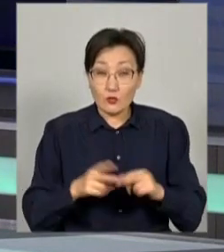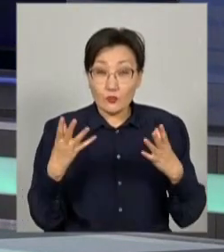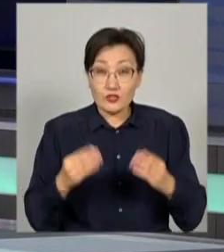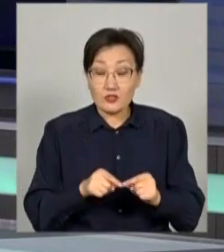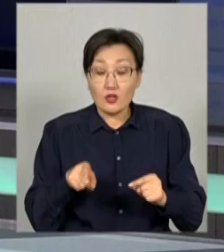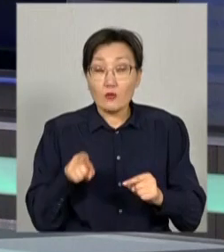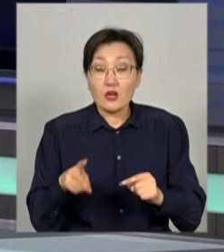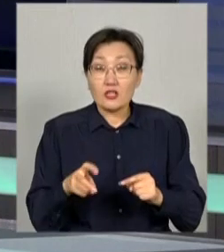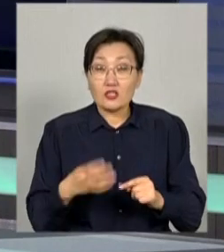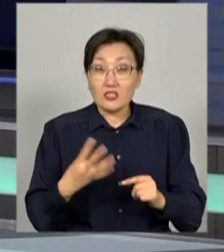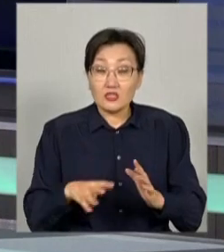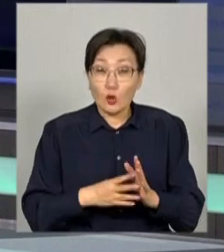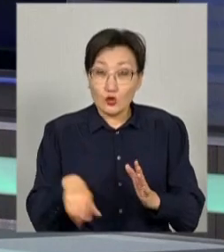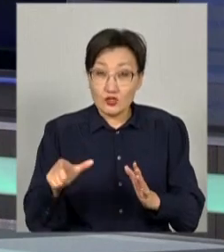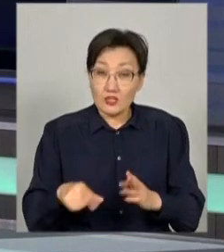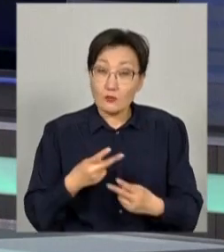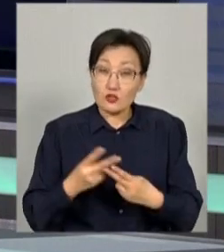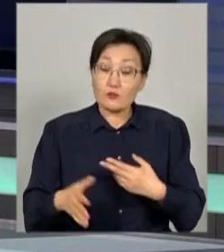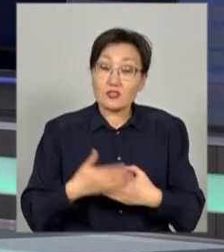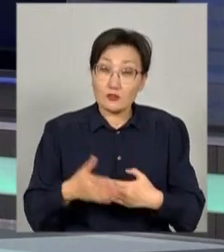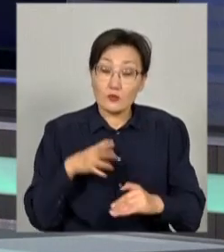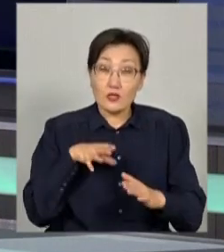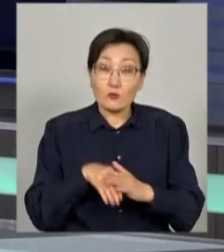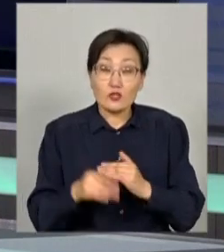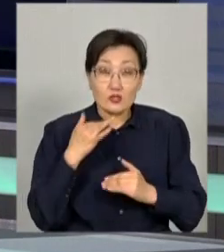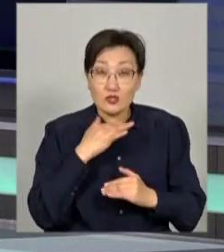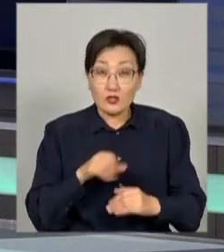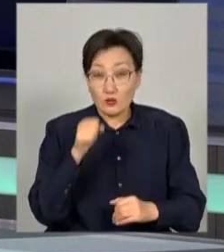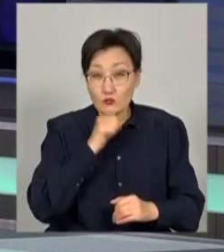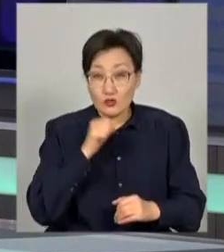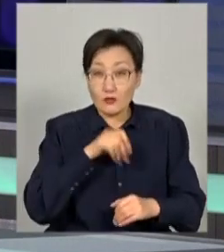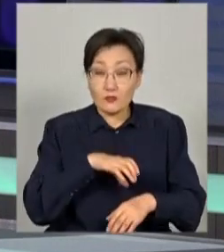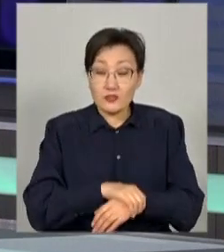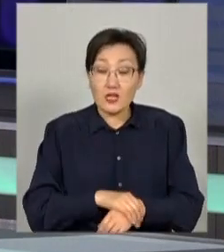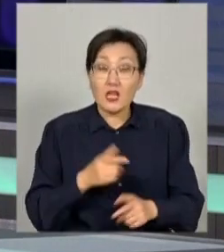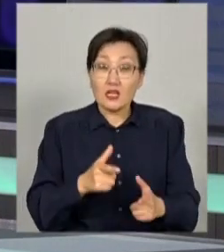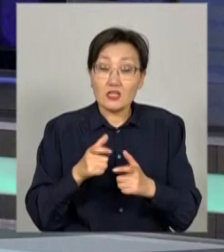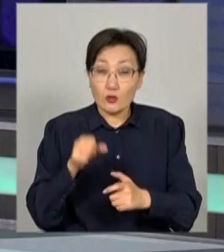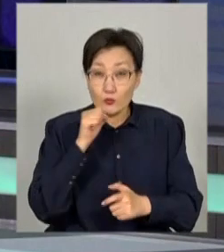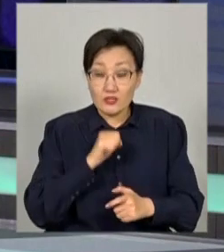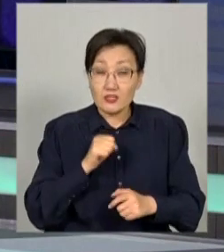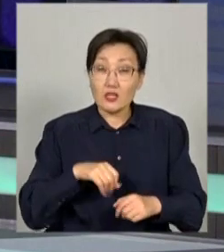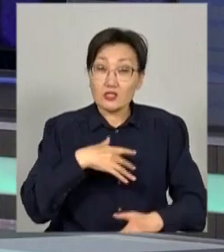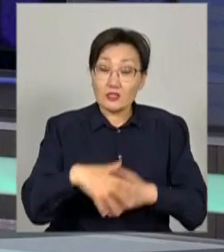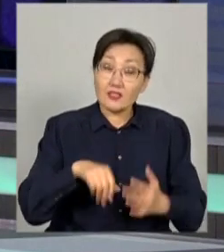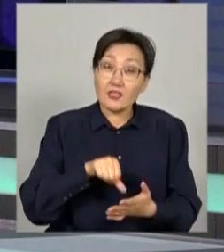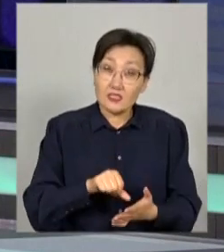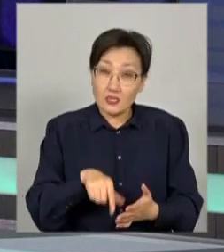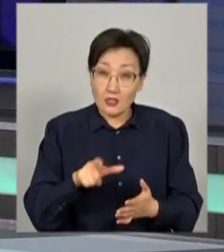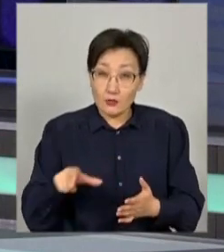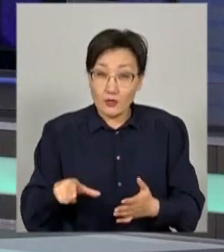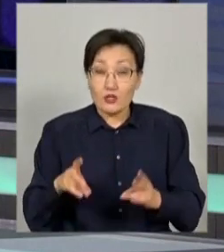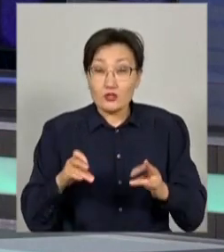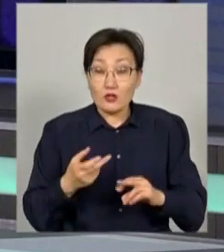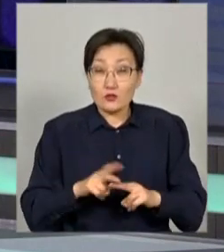дейін 1249 адам сотталыпты. Олардың көбі ұрлық жасағандар, қару жарақ ұрлағандар мен тәртіпсіздікке қатысқандар.